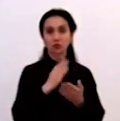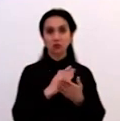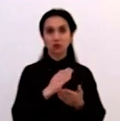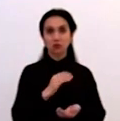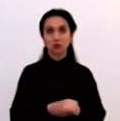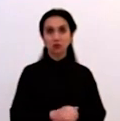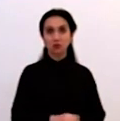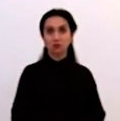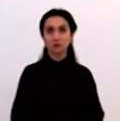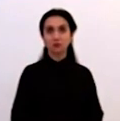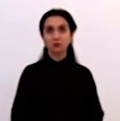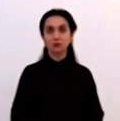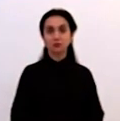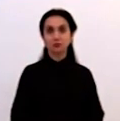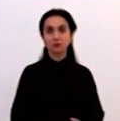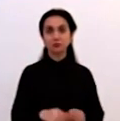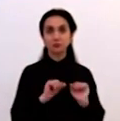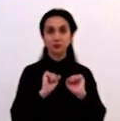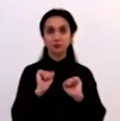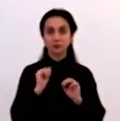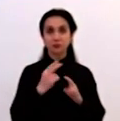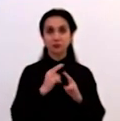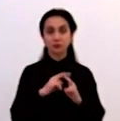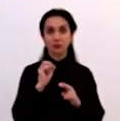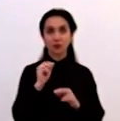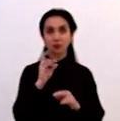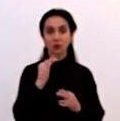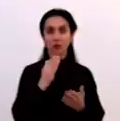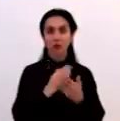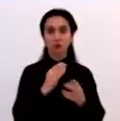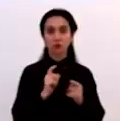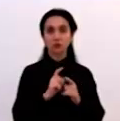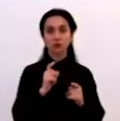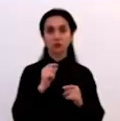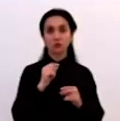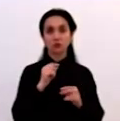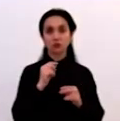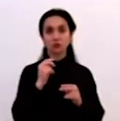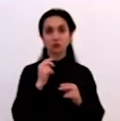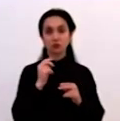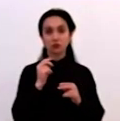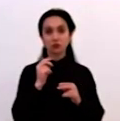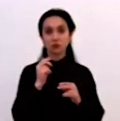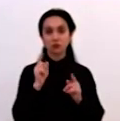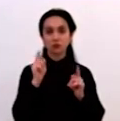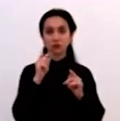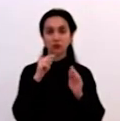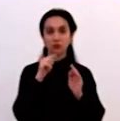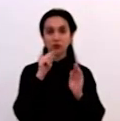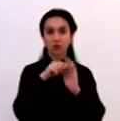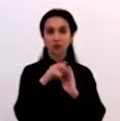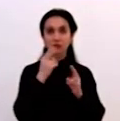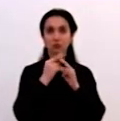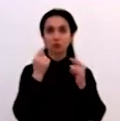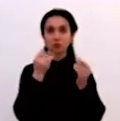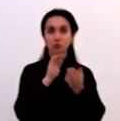ekan. Endi himoyalangan axborotlarga tahdidlar tushunchasi va uning tuzilishi bilan tanishib chiqamiz.